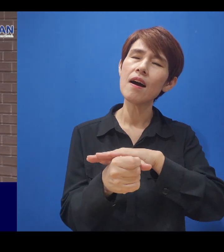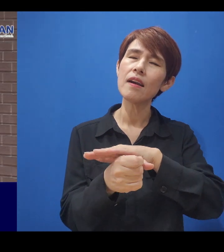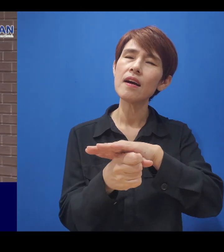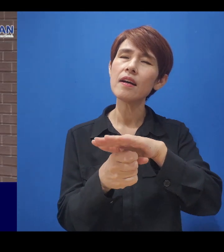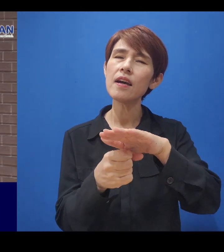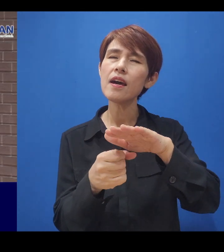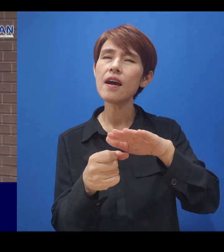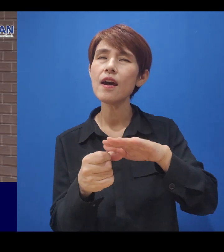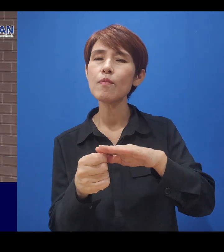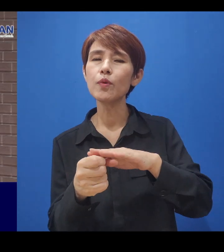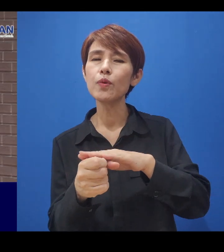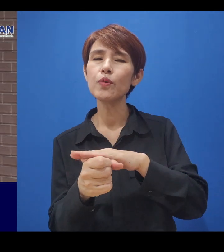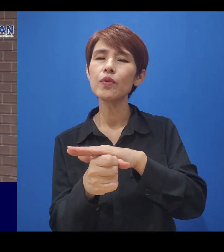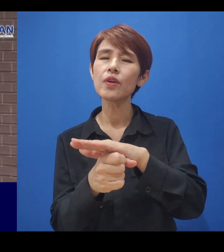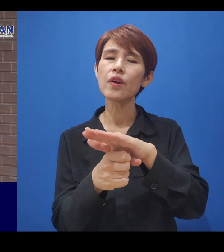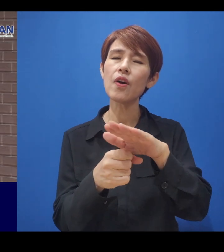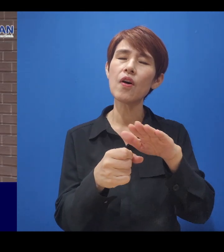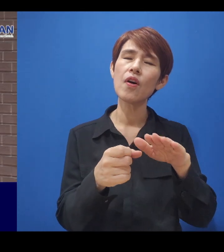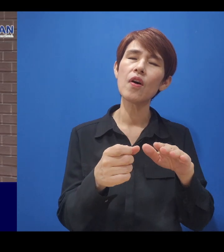사랑의